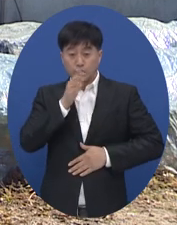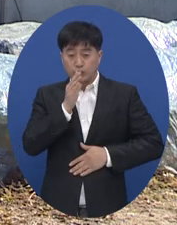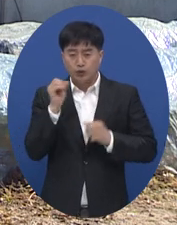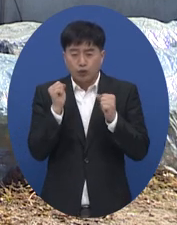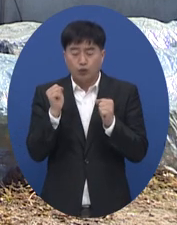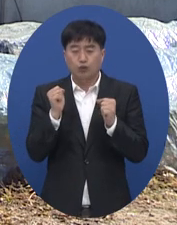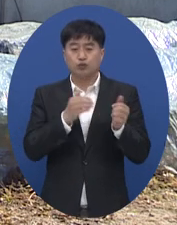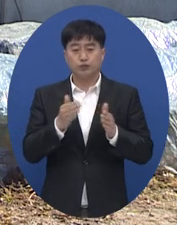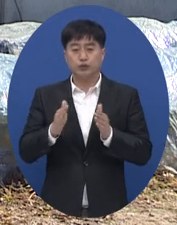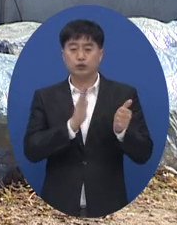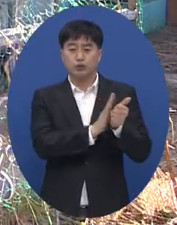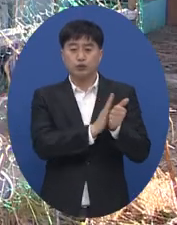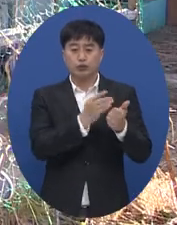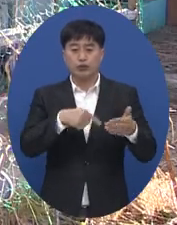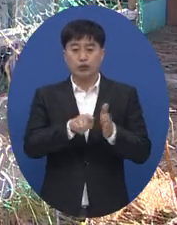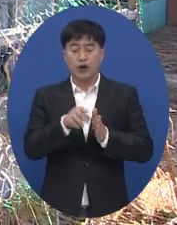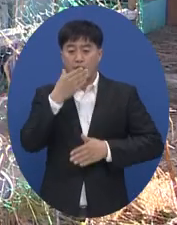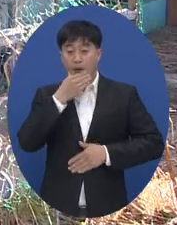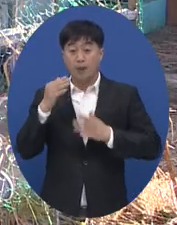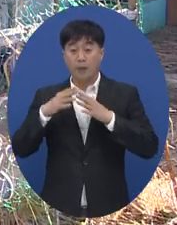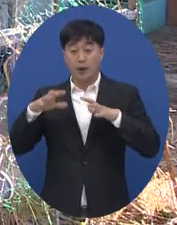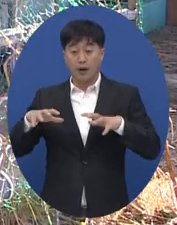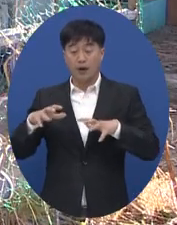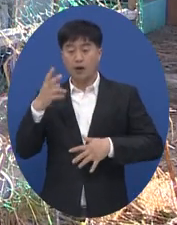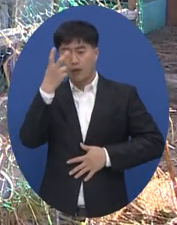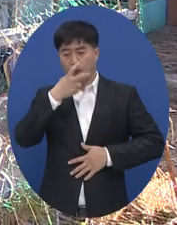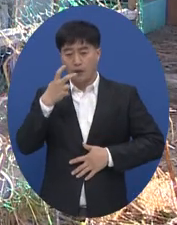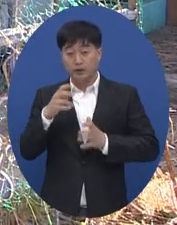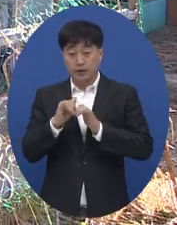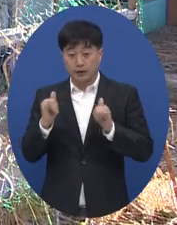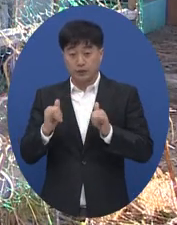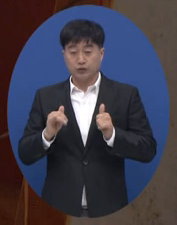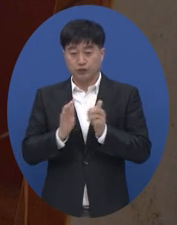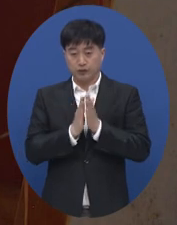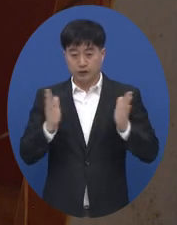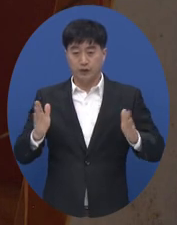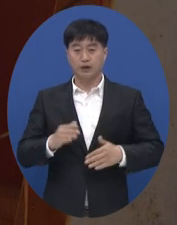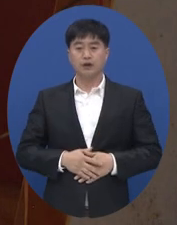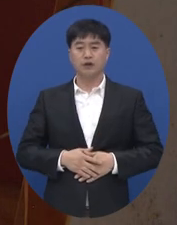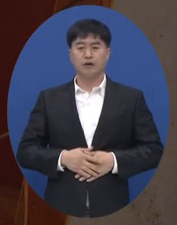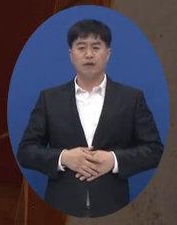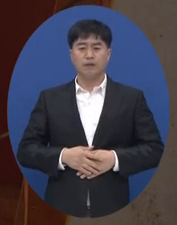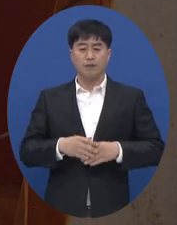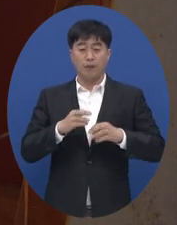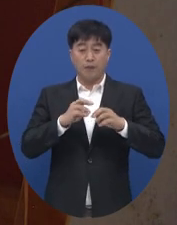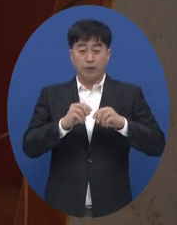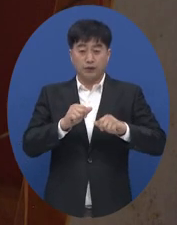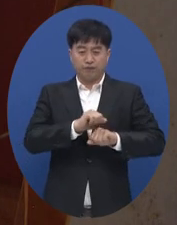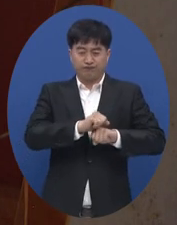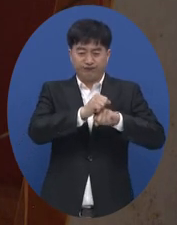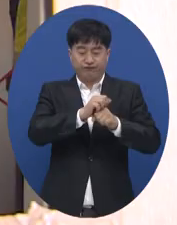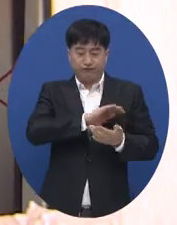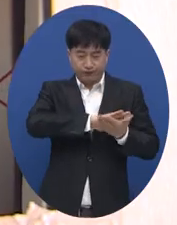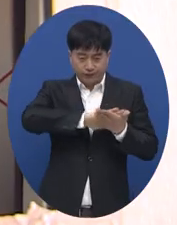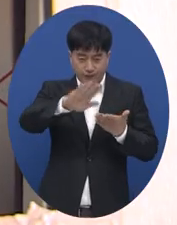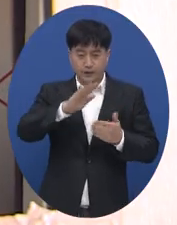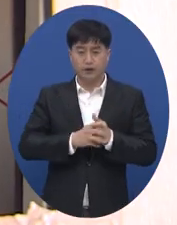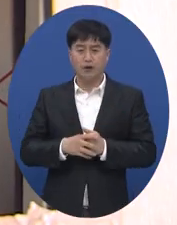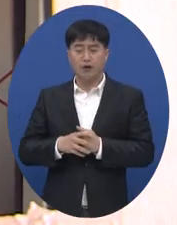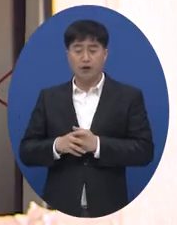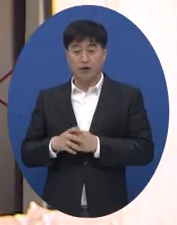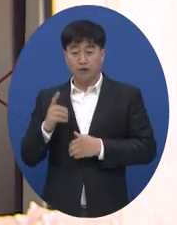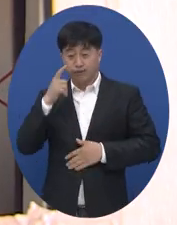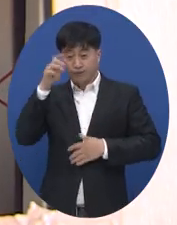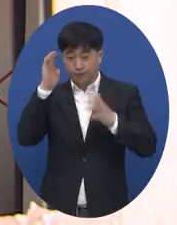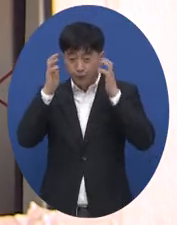어르신의 월동 준비를 돕기 위해 행복마을 관리소에 치킨 이들이 출동했습니다 켜켜이 쌓인 먼지를 걷어내고